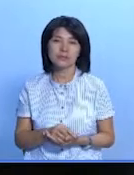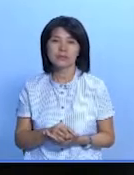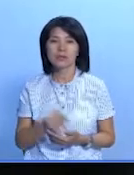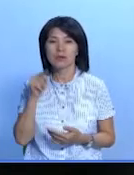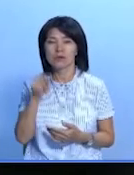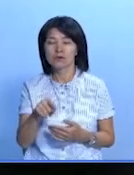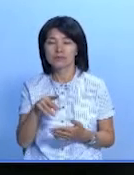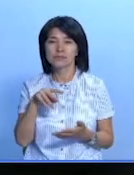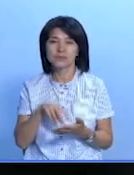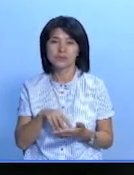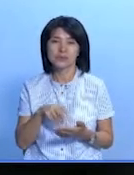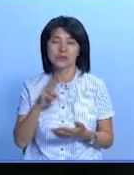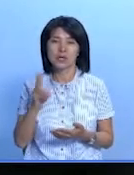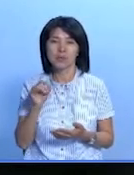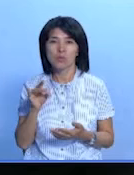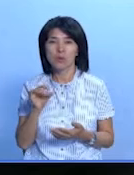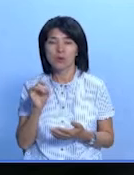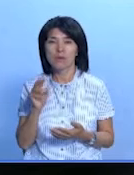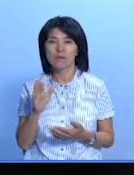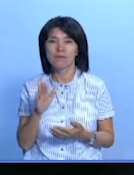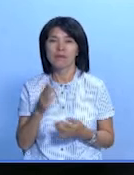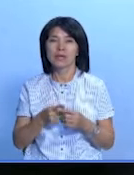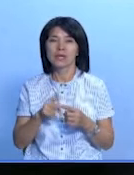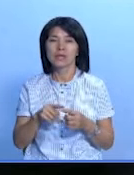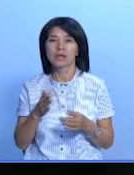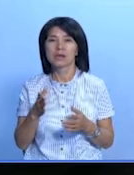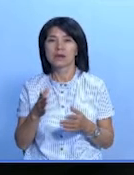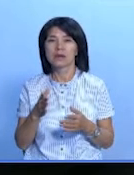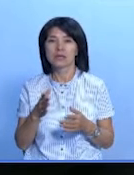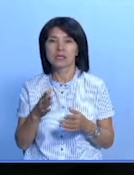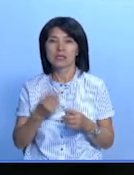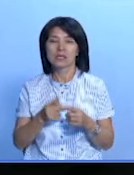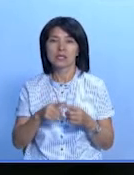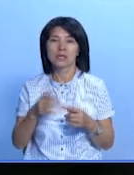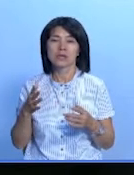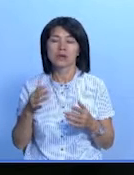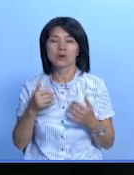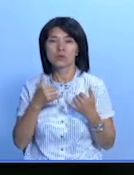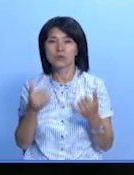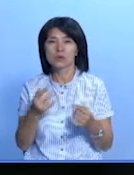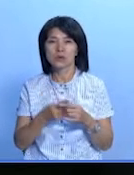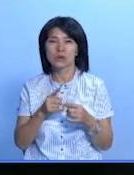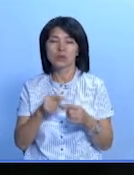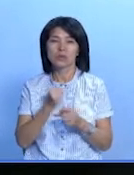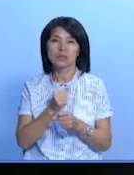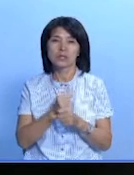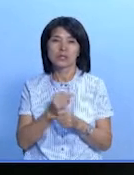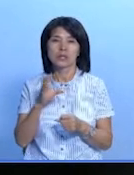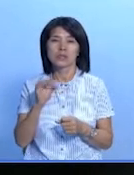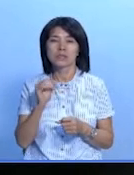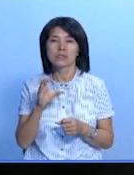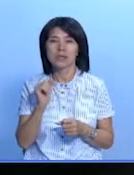стоит так называемый капнограф. Капнограф, то есть это такое устройство, которое определяет состав